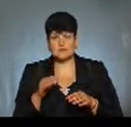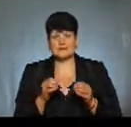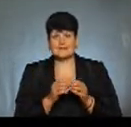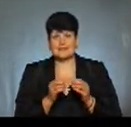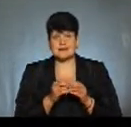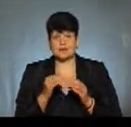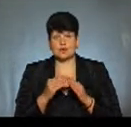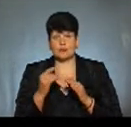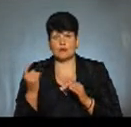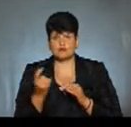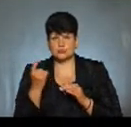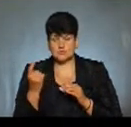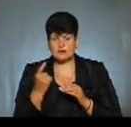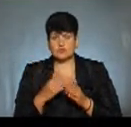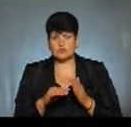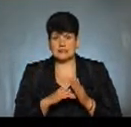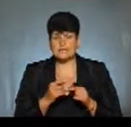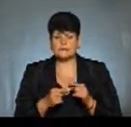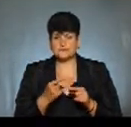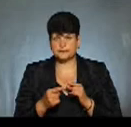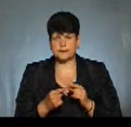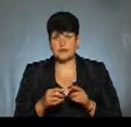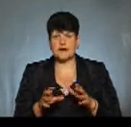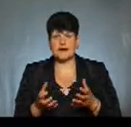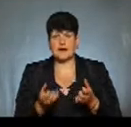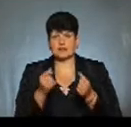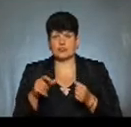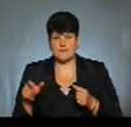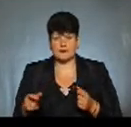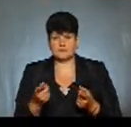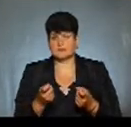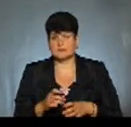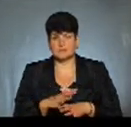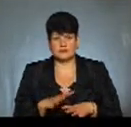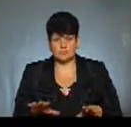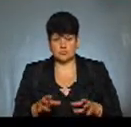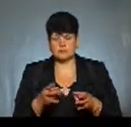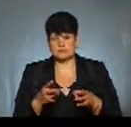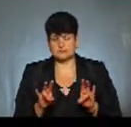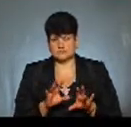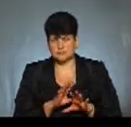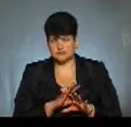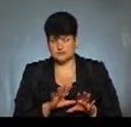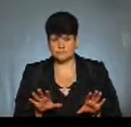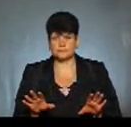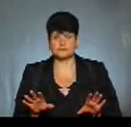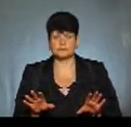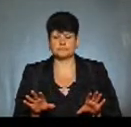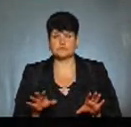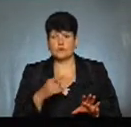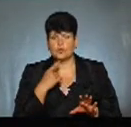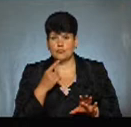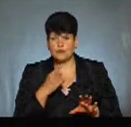домогосподарств. До ліквідації наслідків негоди рятувальників не залучали, бо не було потреби, повідомив голова техногенної комісії з надзвичайних